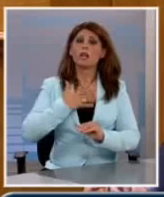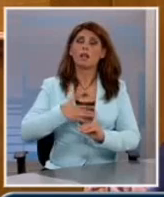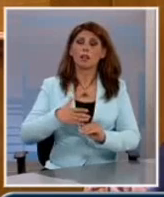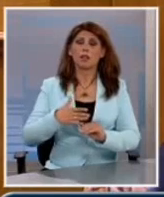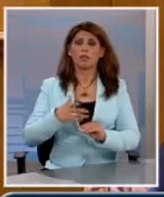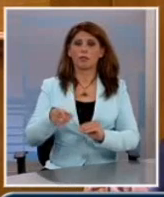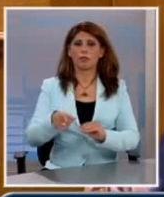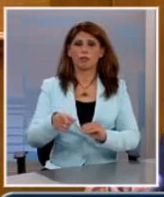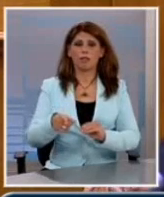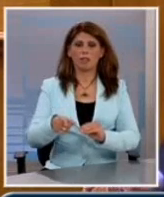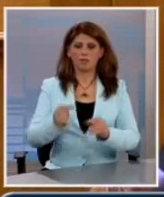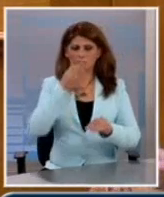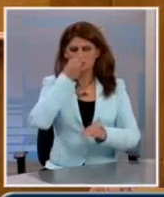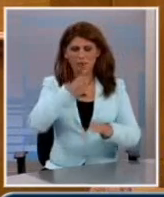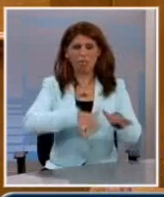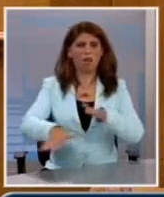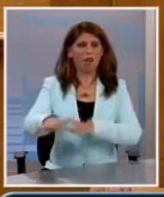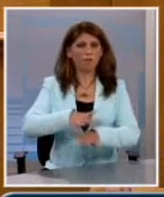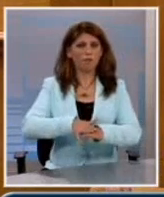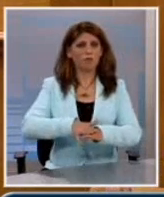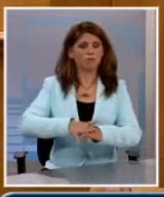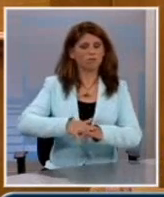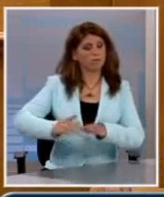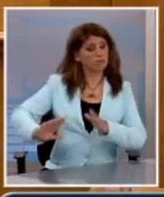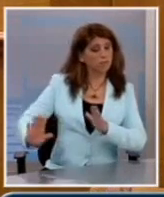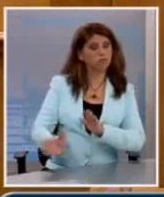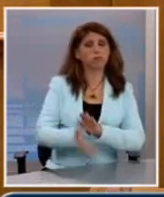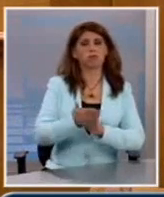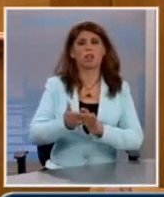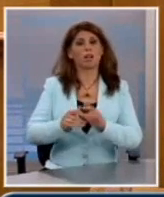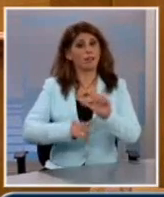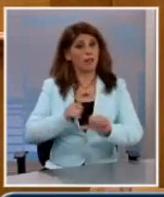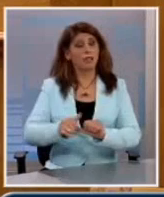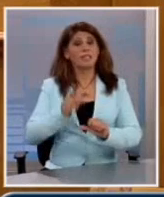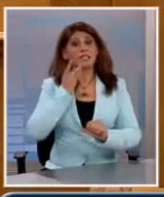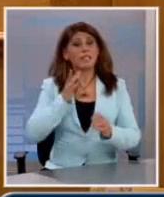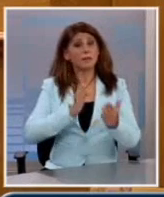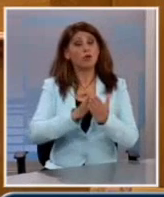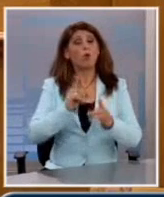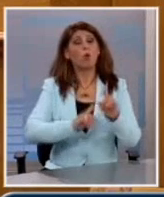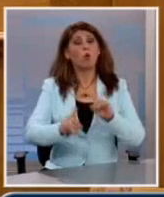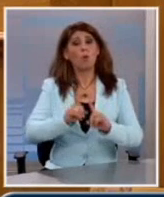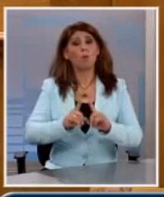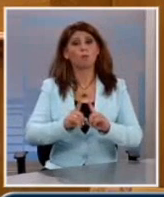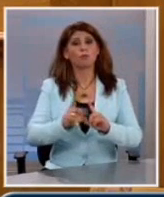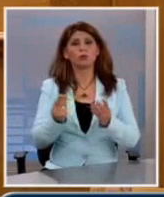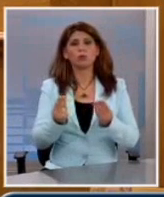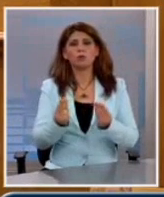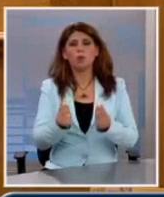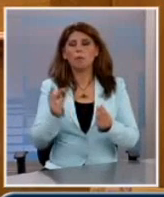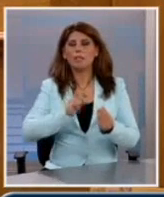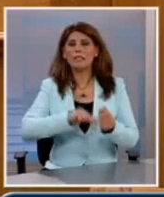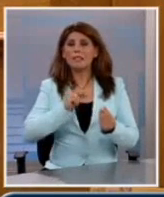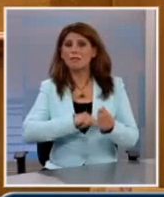των αποστημάτων της διαφθοράς, θέλει σκληρή αντιμετώπιση σε όσους λειτουργούν ως δούροι ήπη συμφερόντων